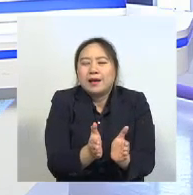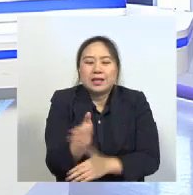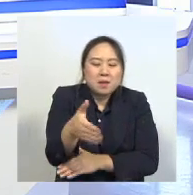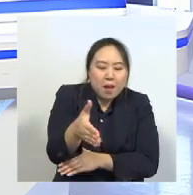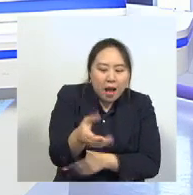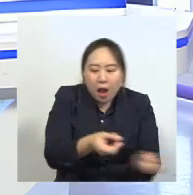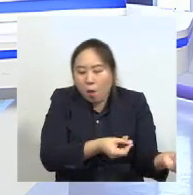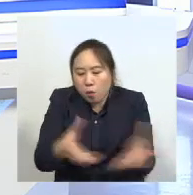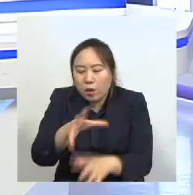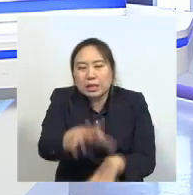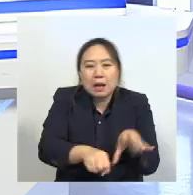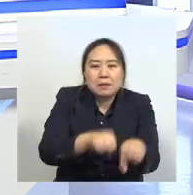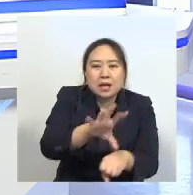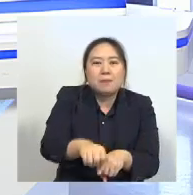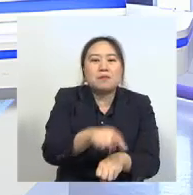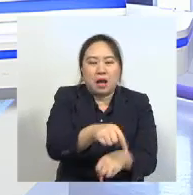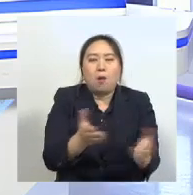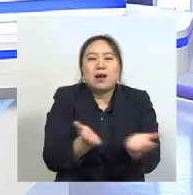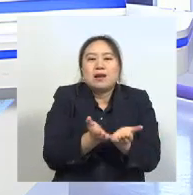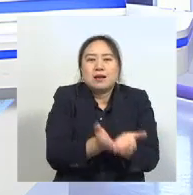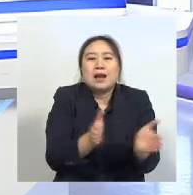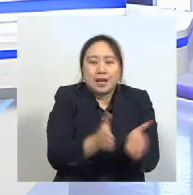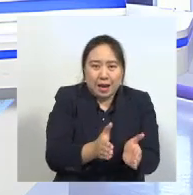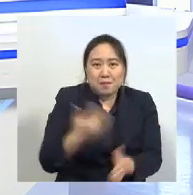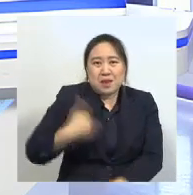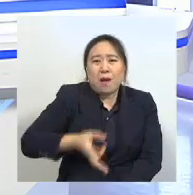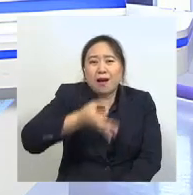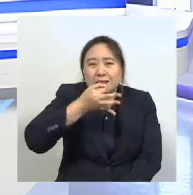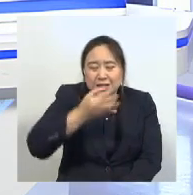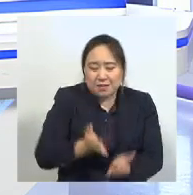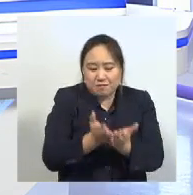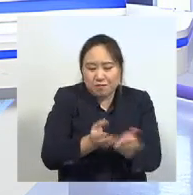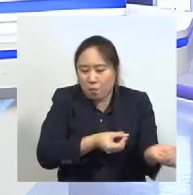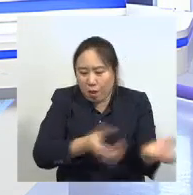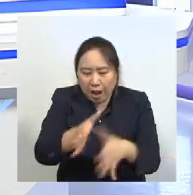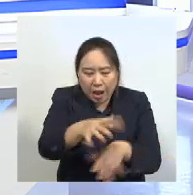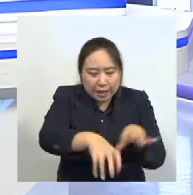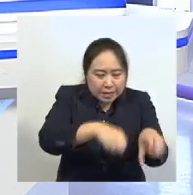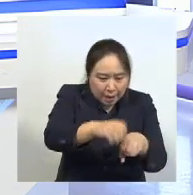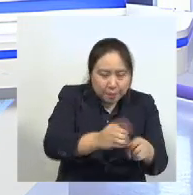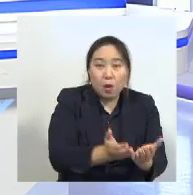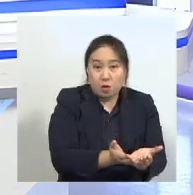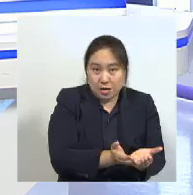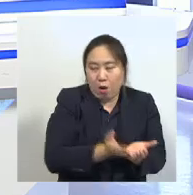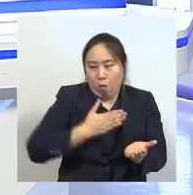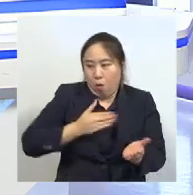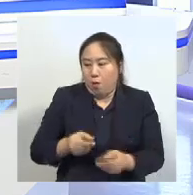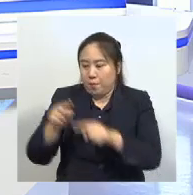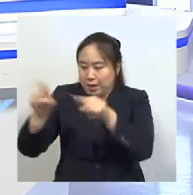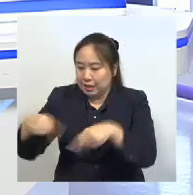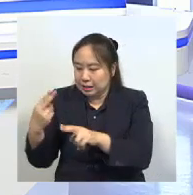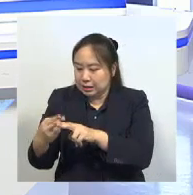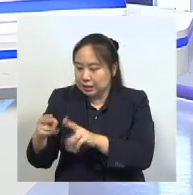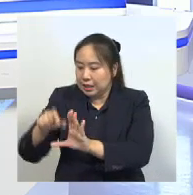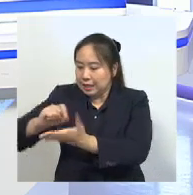ที่จะทำให้คนที่ทำการประมงพื้นบ้านอยู่แล้วสามารถนำเรือไปจดทะเบียนได ้ นำไปตรวจสอบเสร็จเรียบร้อยจดทะเบียนเพื่อที่